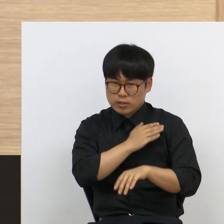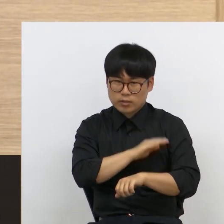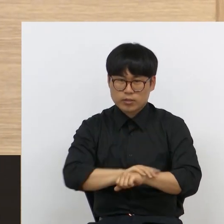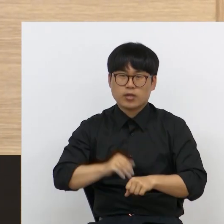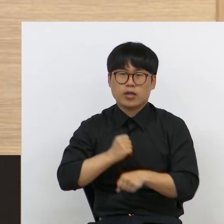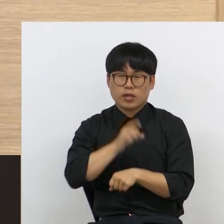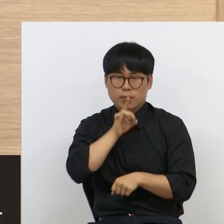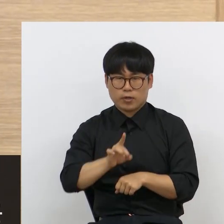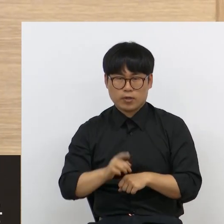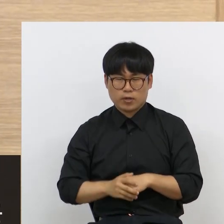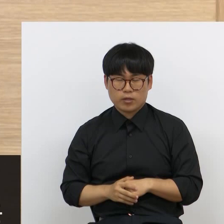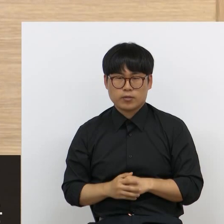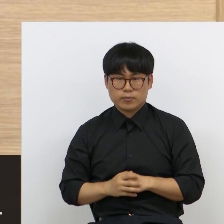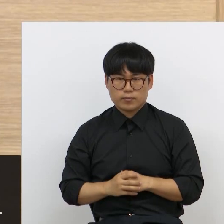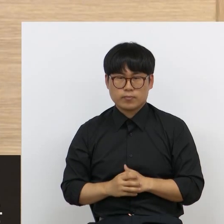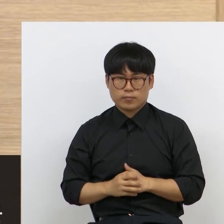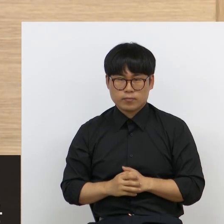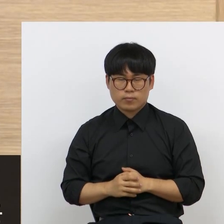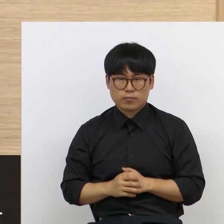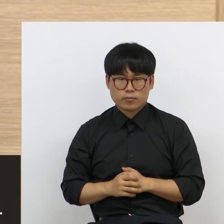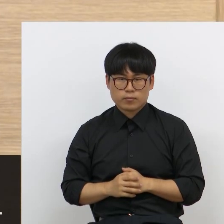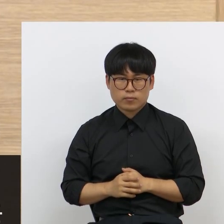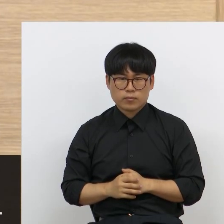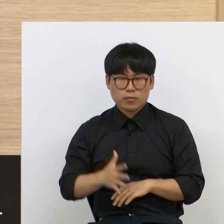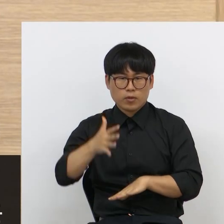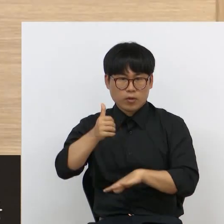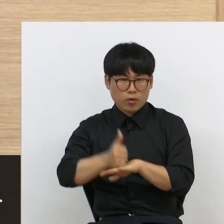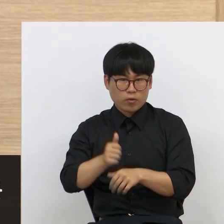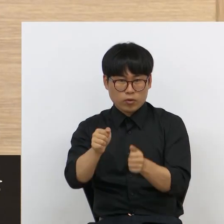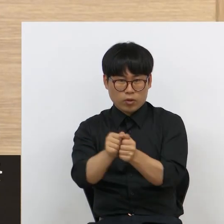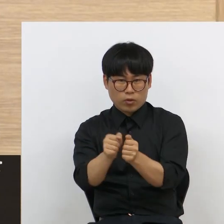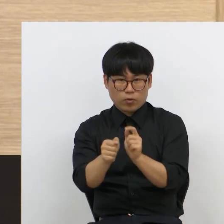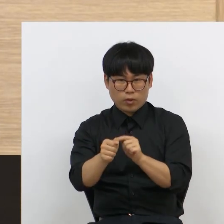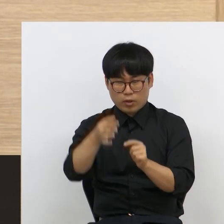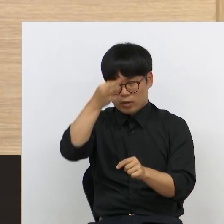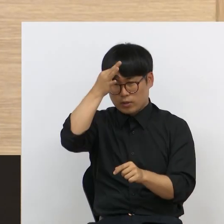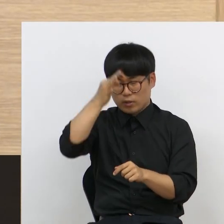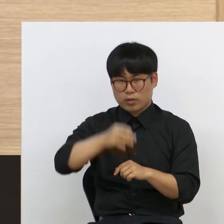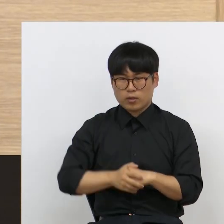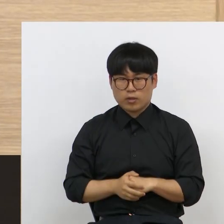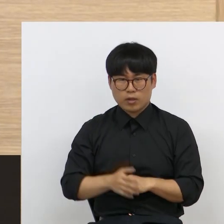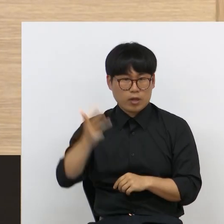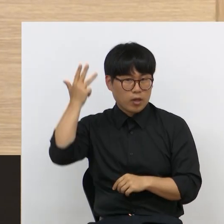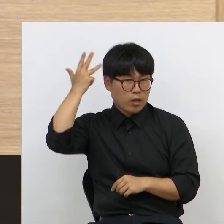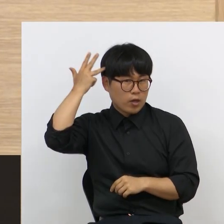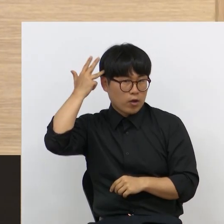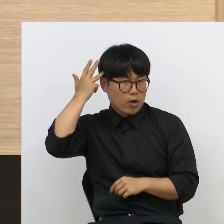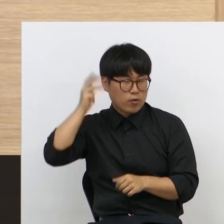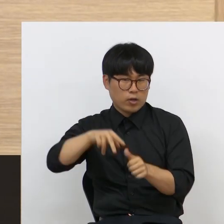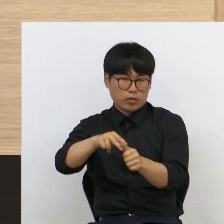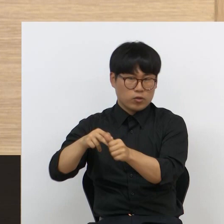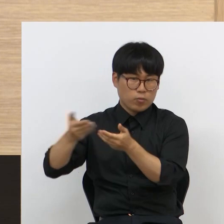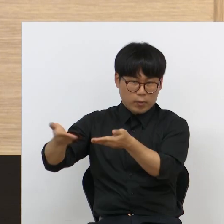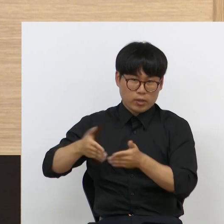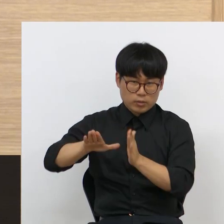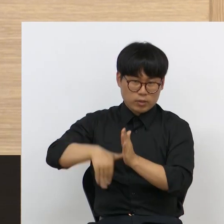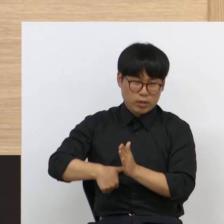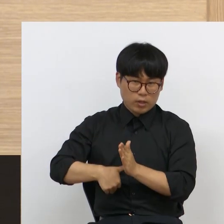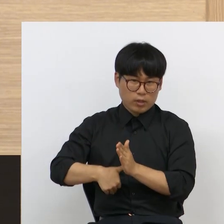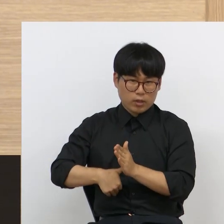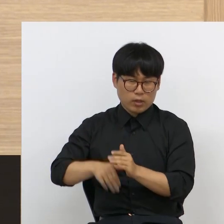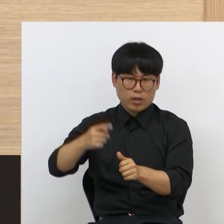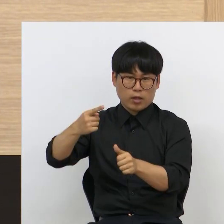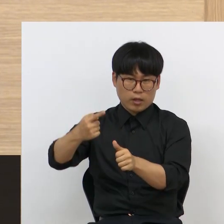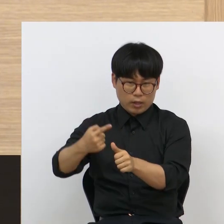기억력이 좋고 공부 잘하는 사람이 잘하겠죠. 결국 뇌의 기능이 이 와우라는 제품에서 들어오는 소리 정보가 아주